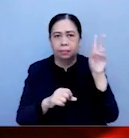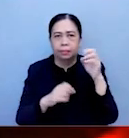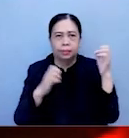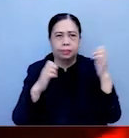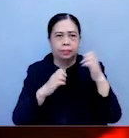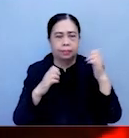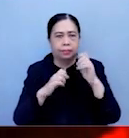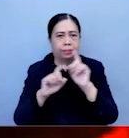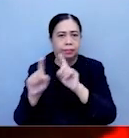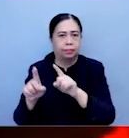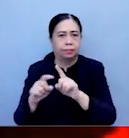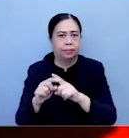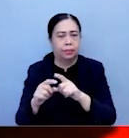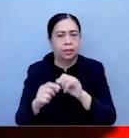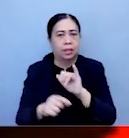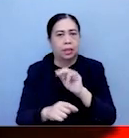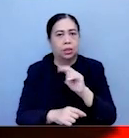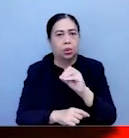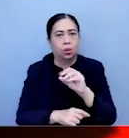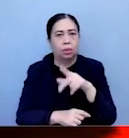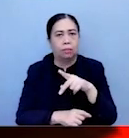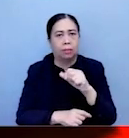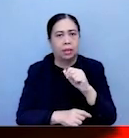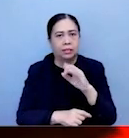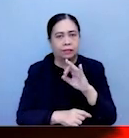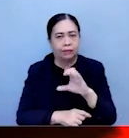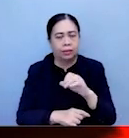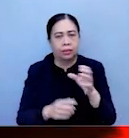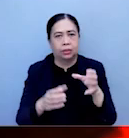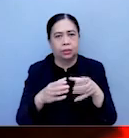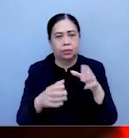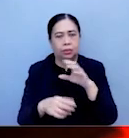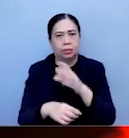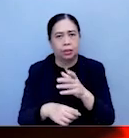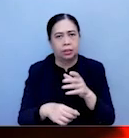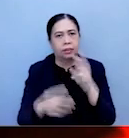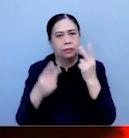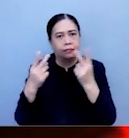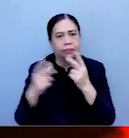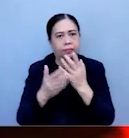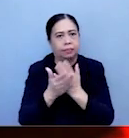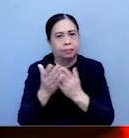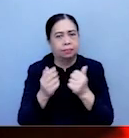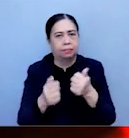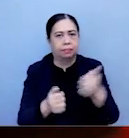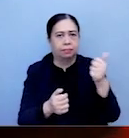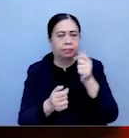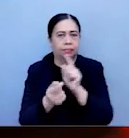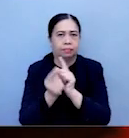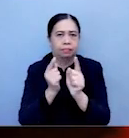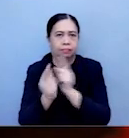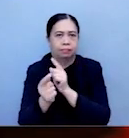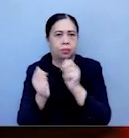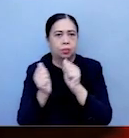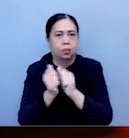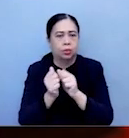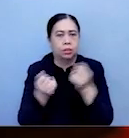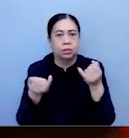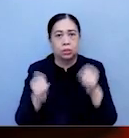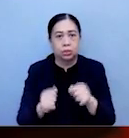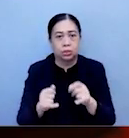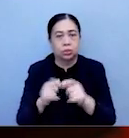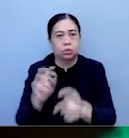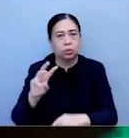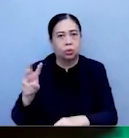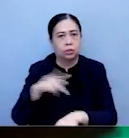inaasahan na dadalo siya sa Indo-Pacific Command. Bibisitahin niya yon at meron din siyang ilang mga otoridad na makakausap tungkol naman sa issue ng